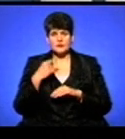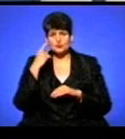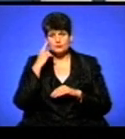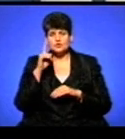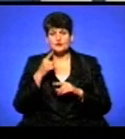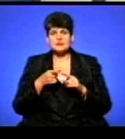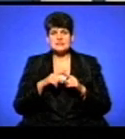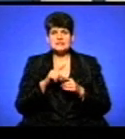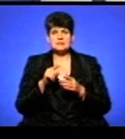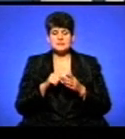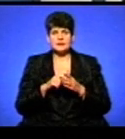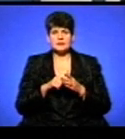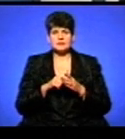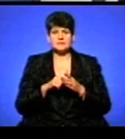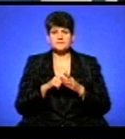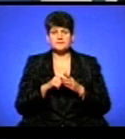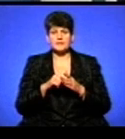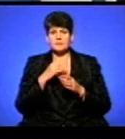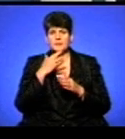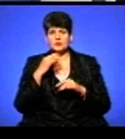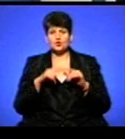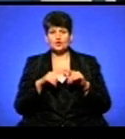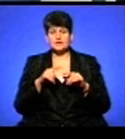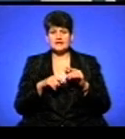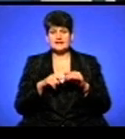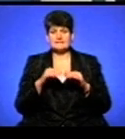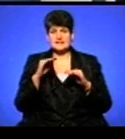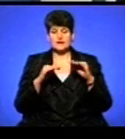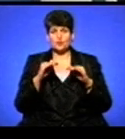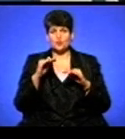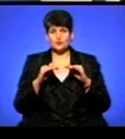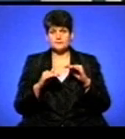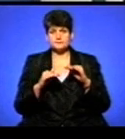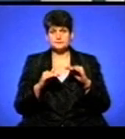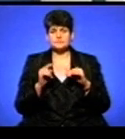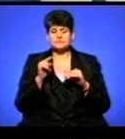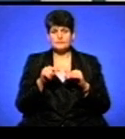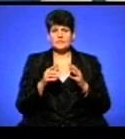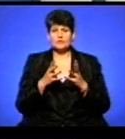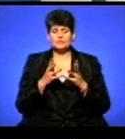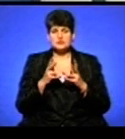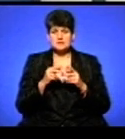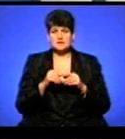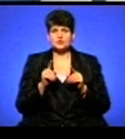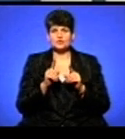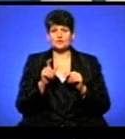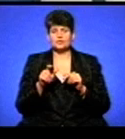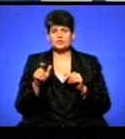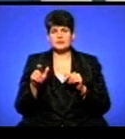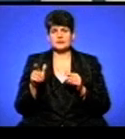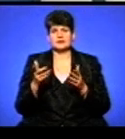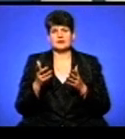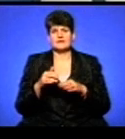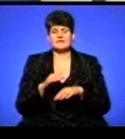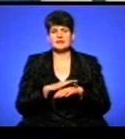питання багато родин врегулює, і в тому числі щодо людини, яка